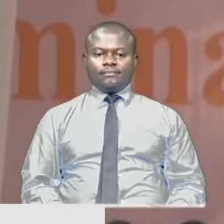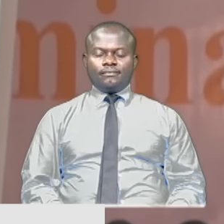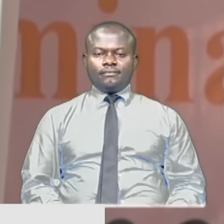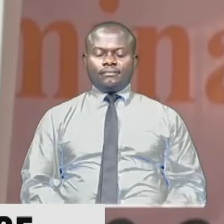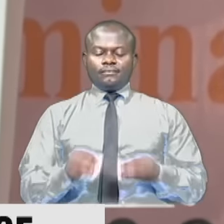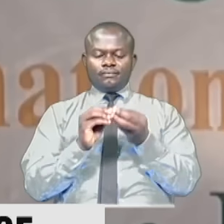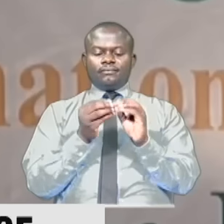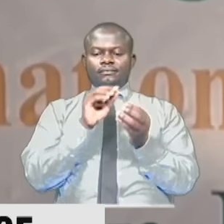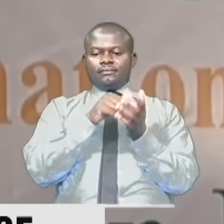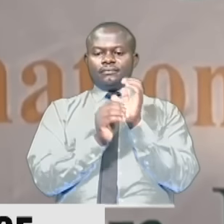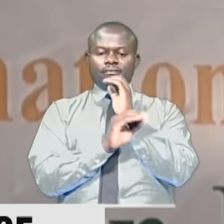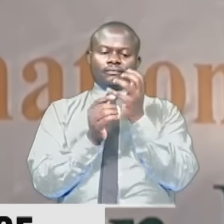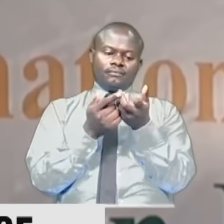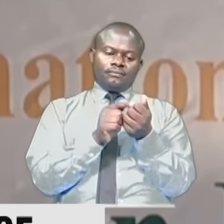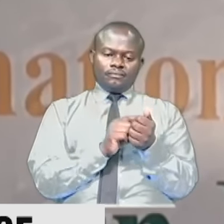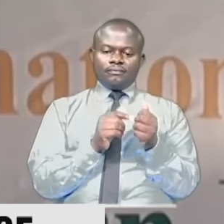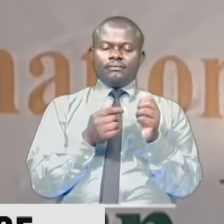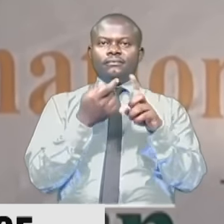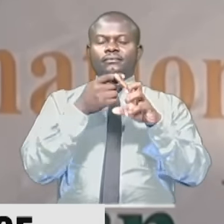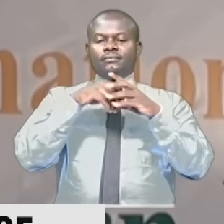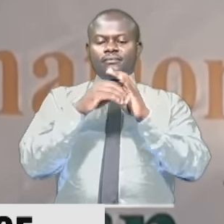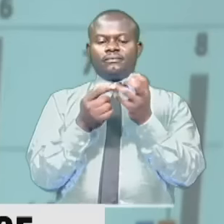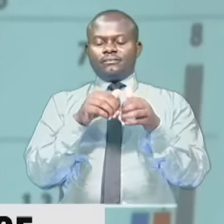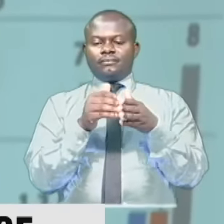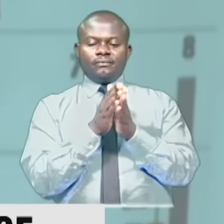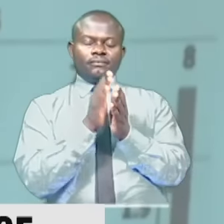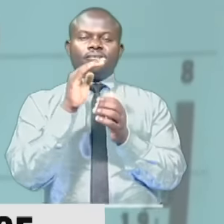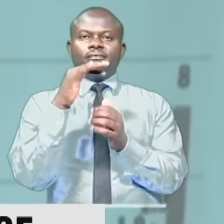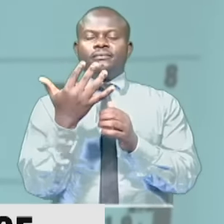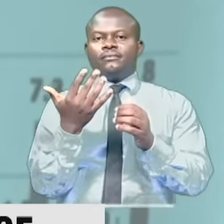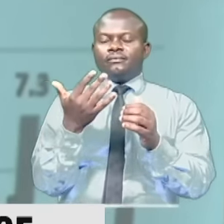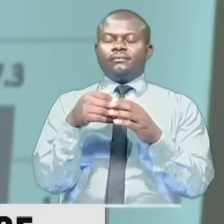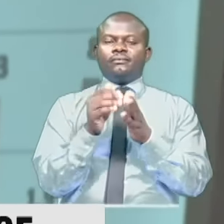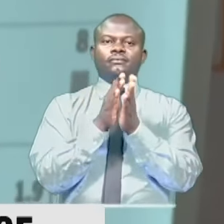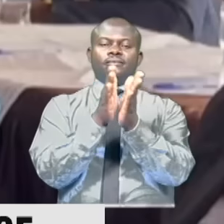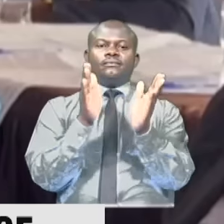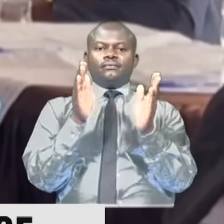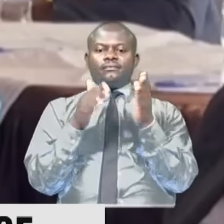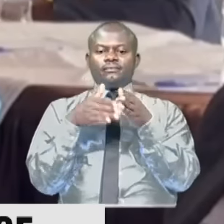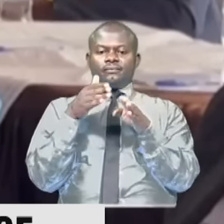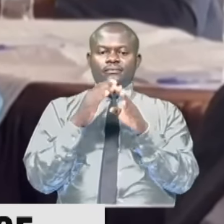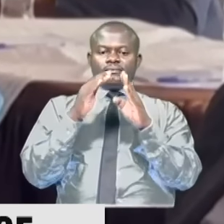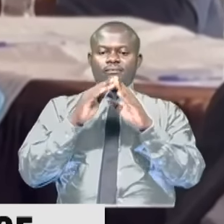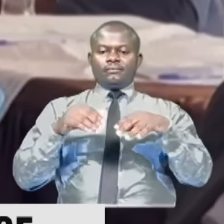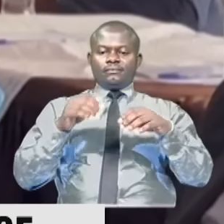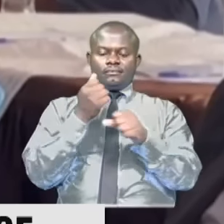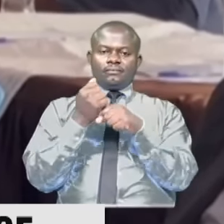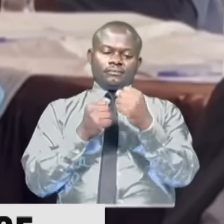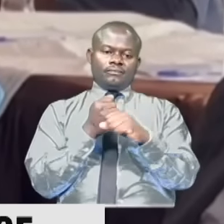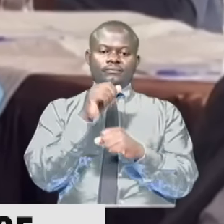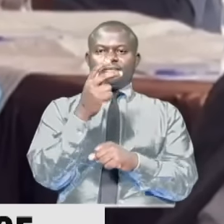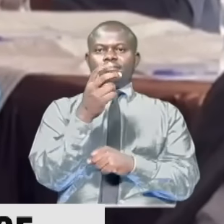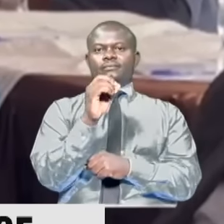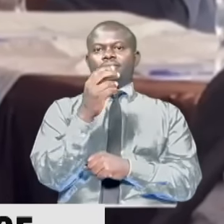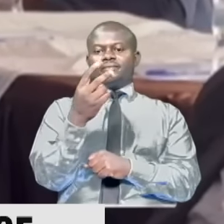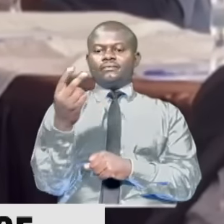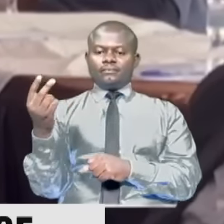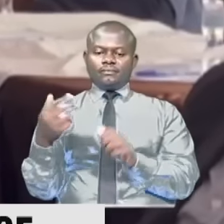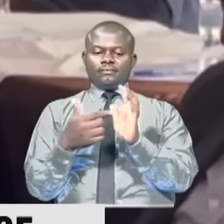Imibare y'ikigo cy'igihugu kibarurisha mibare yavuye mu ibarura rusange rya gatanu ry'abaturage n'imiturire ryakoze mu mwaka